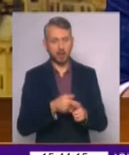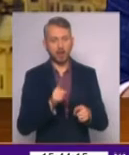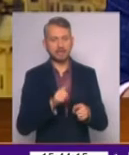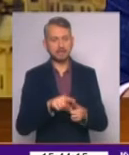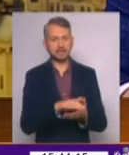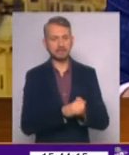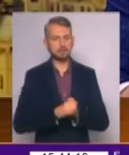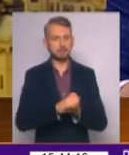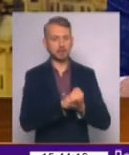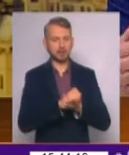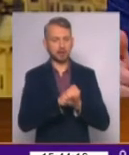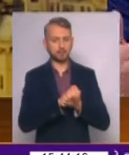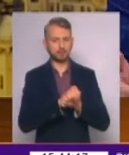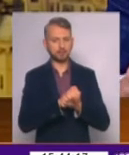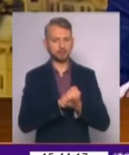спілка